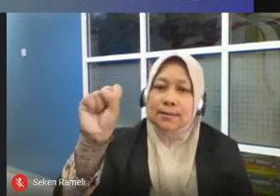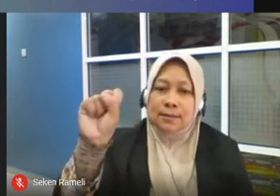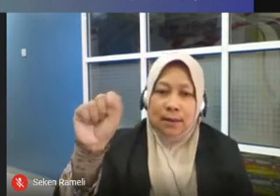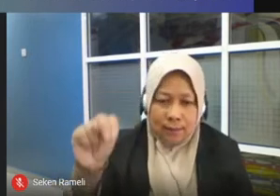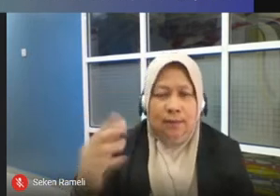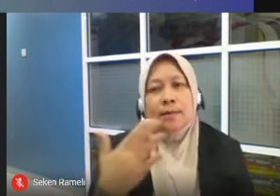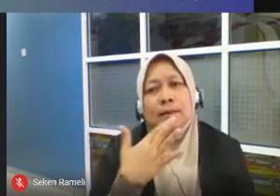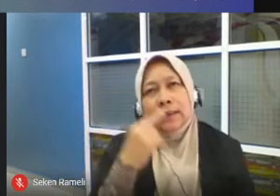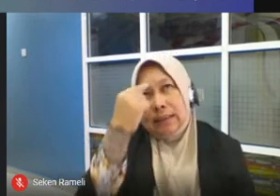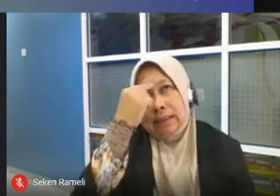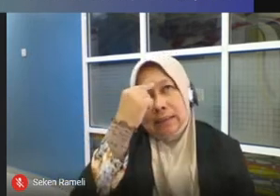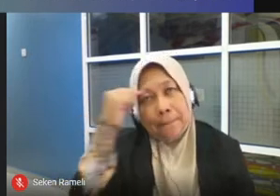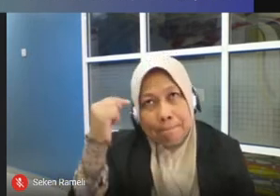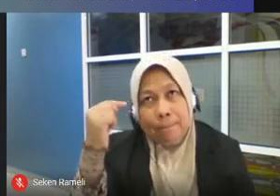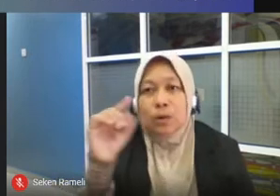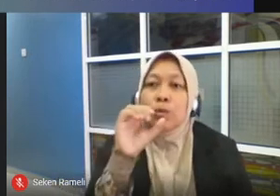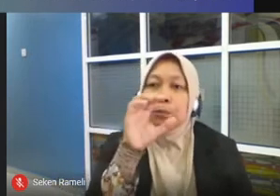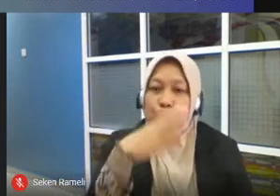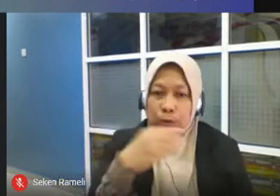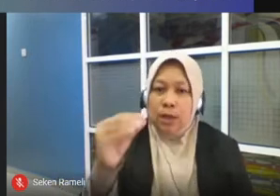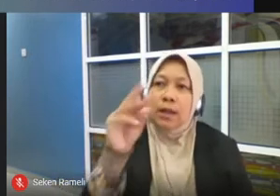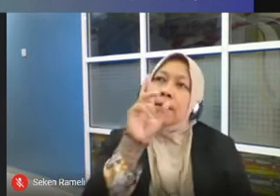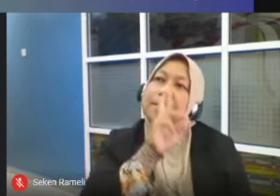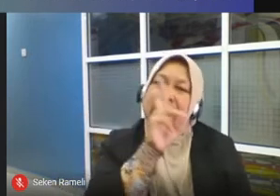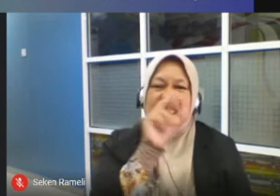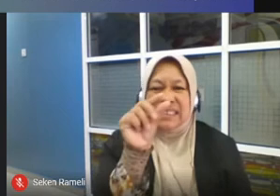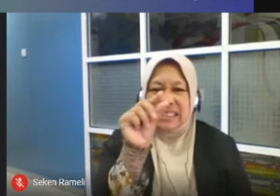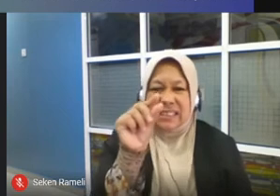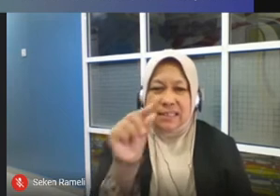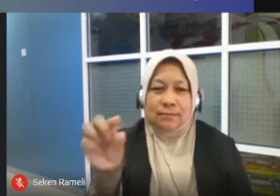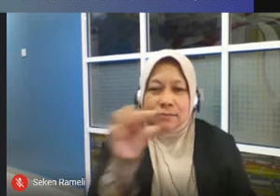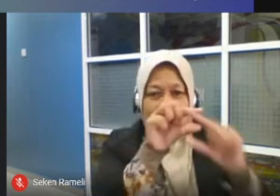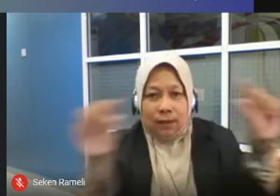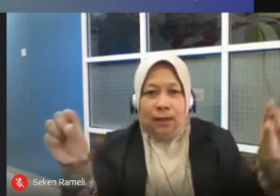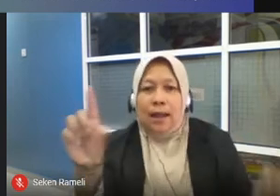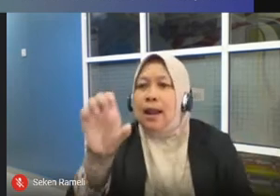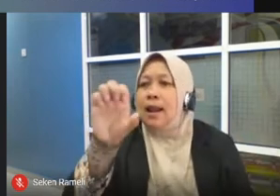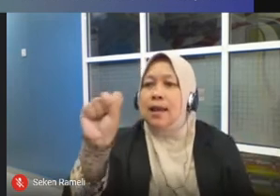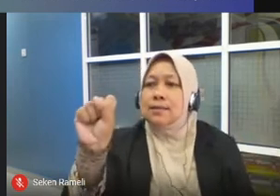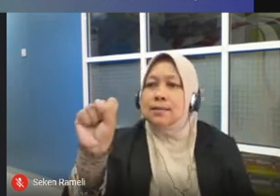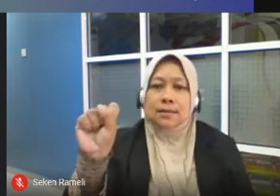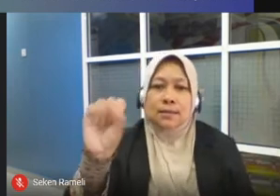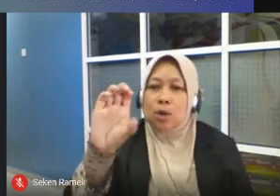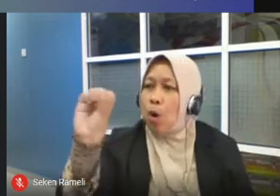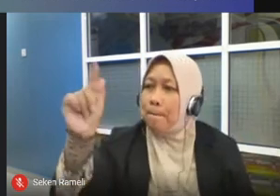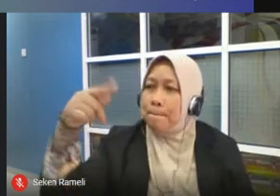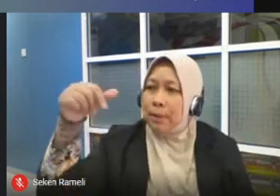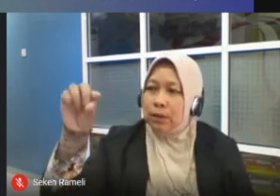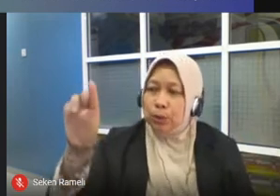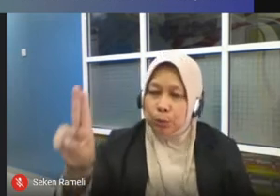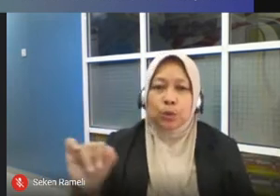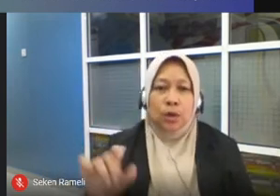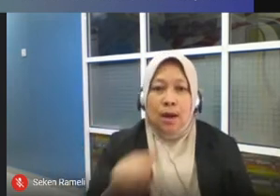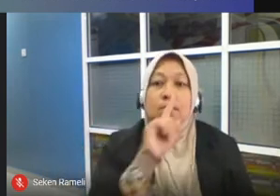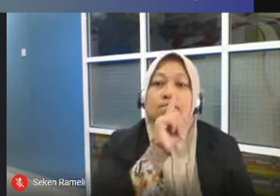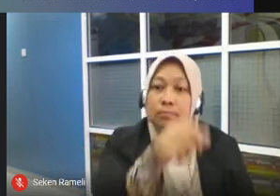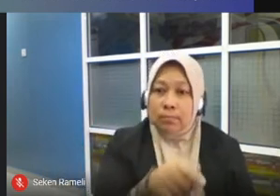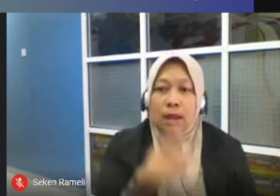tak banyak, hanya ada warna hitam, ada warna putih dan merah sikit. Dan juga Les Copak tu, Production and Senior Berhad, dia